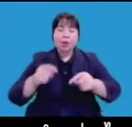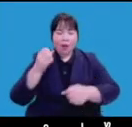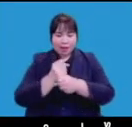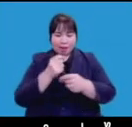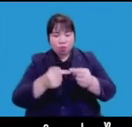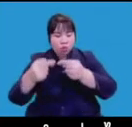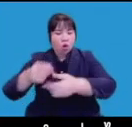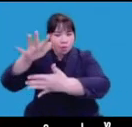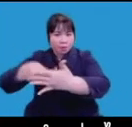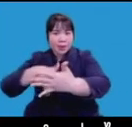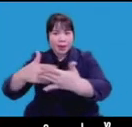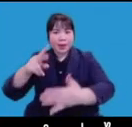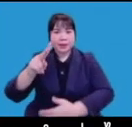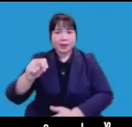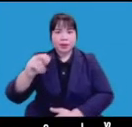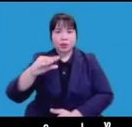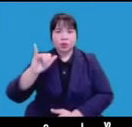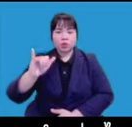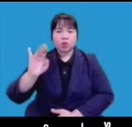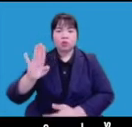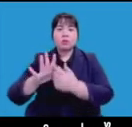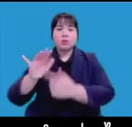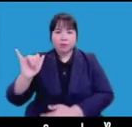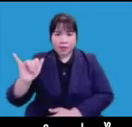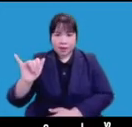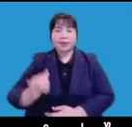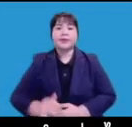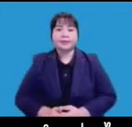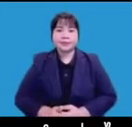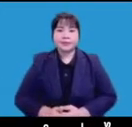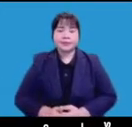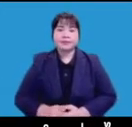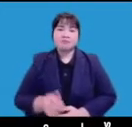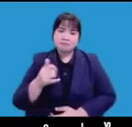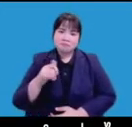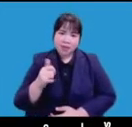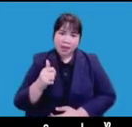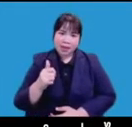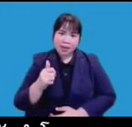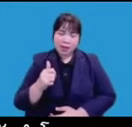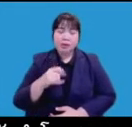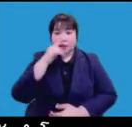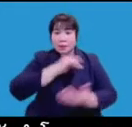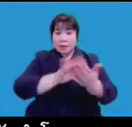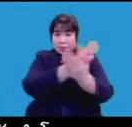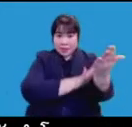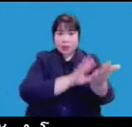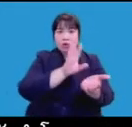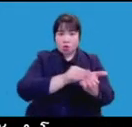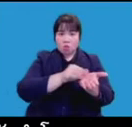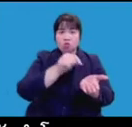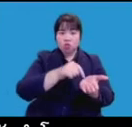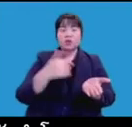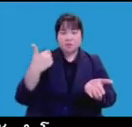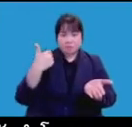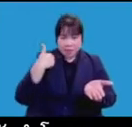เป็นนโยบายขึ้นมาให้ได้นะครับเพราะฉะนั้นความมุ่งหมายของเราคือต่อไปเนี่ยทีมแมปจะเดินถึงจุดที่ว่ามันจะทำให้ประเทศไทยเนี่ยมีข้อมูล